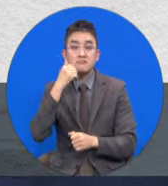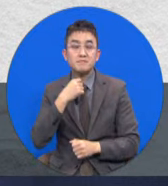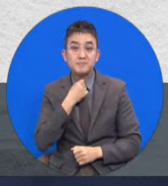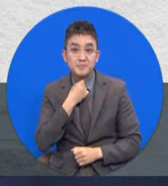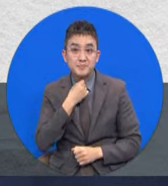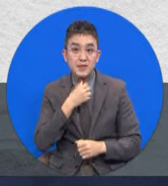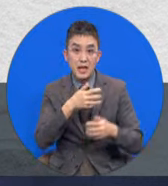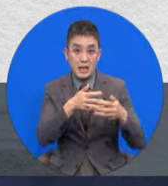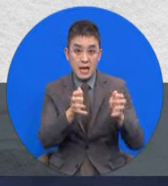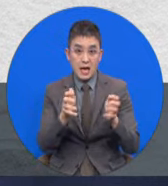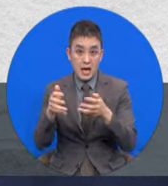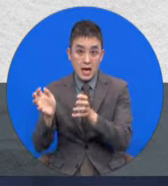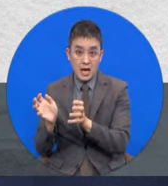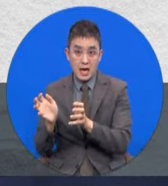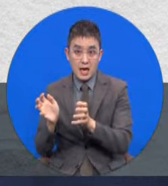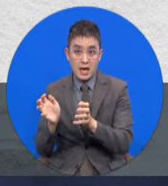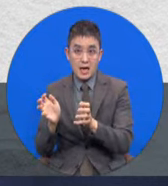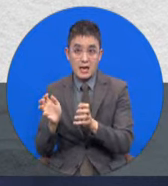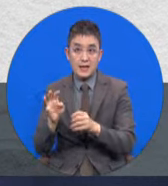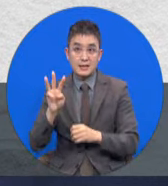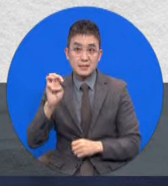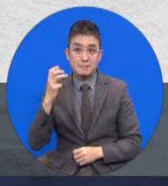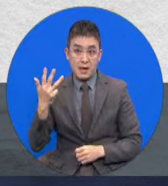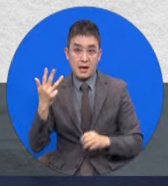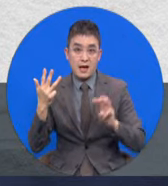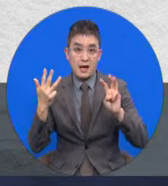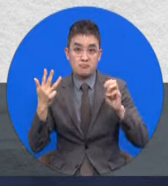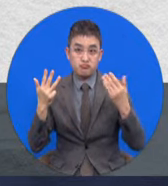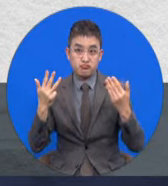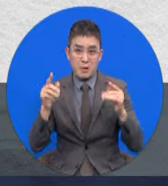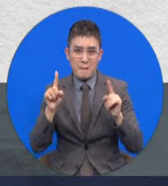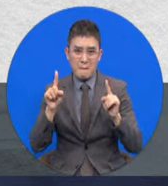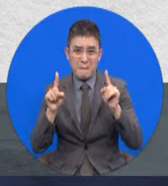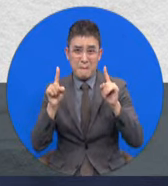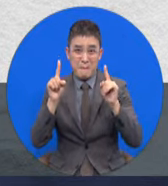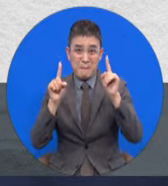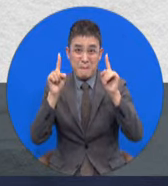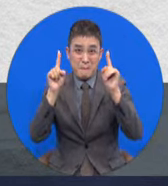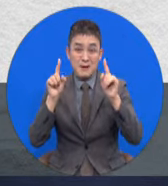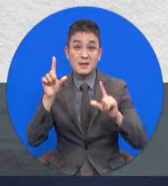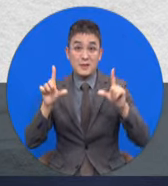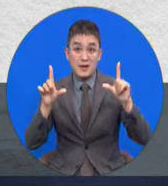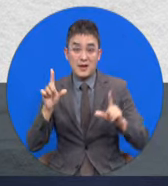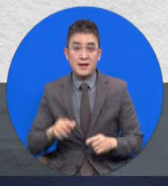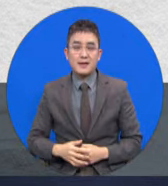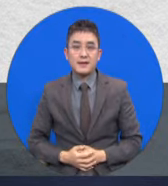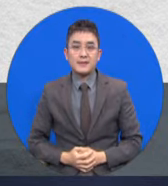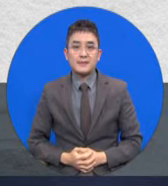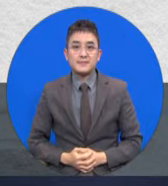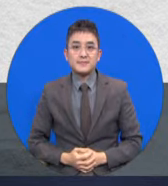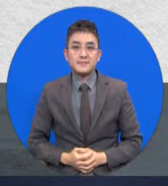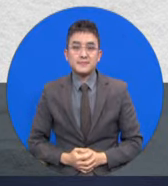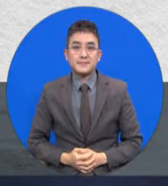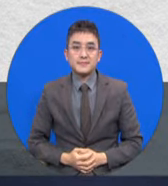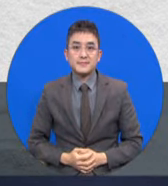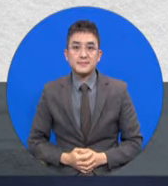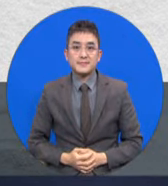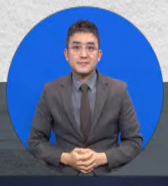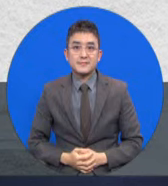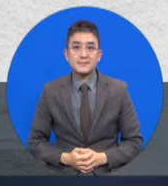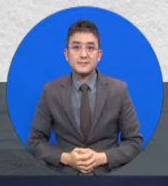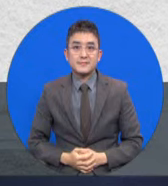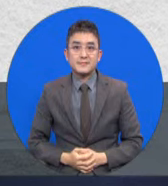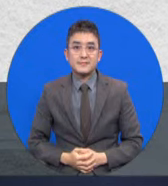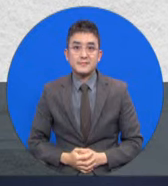양당의 지지율이 38-39로 지금 딱 붙어있는 그런 상황이에요. 정혁진 변호사님. 네네. 그렇기 때문에 사실은